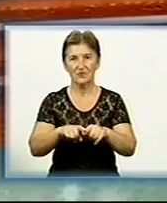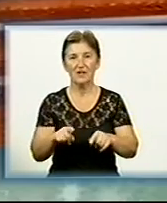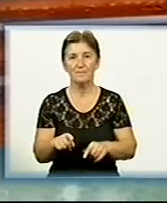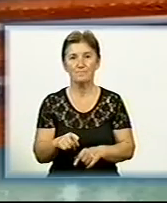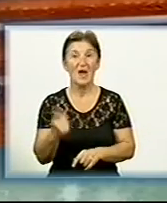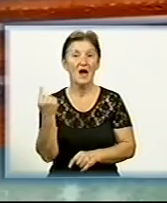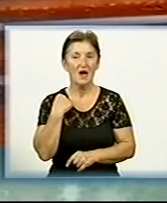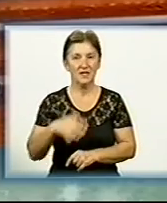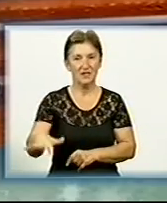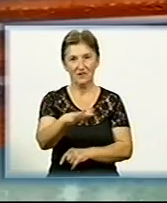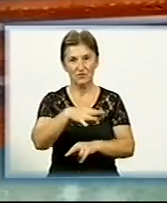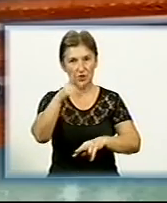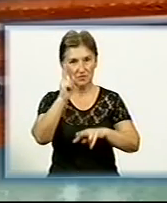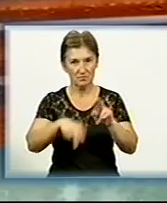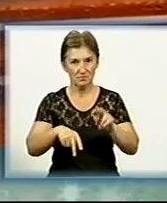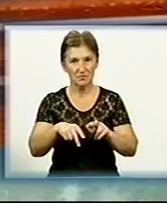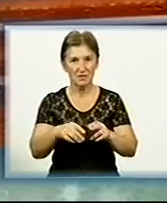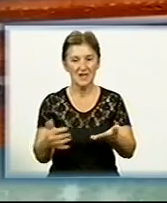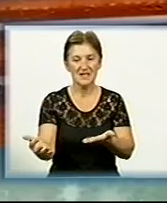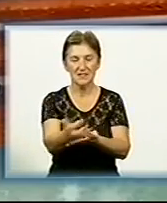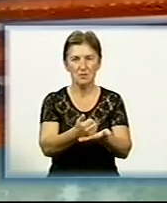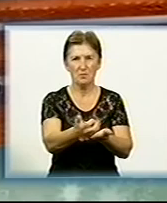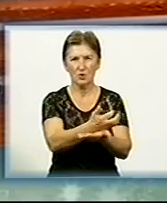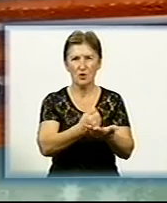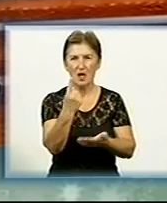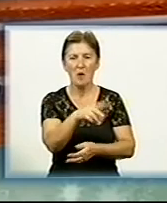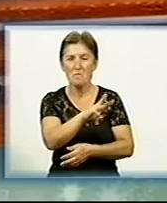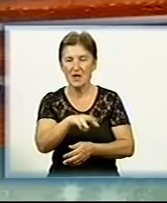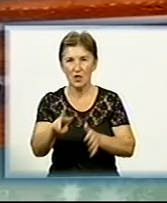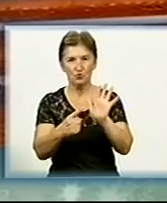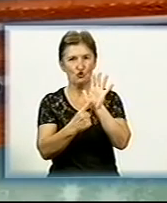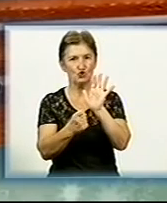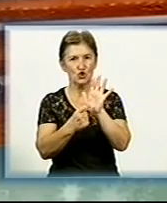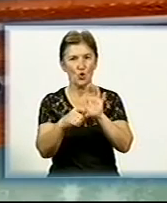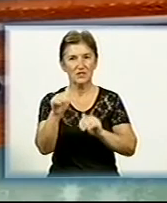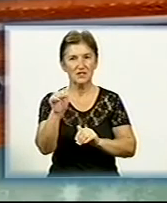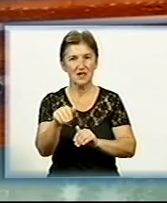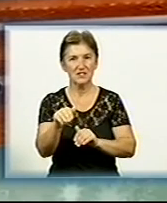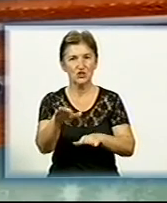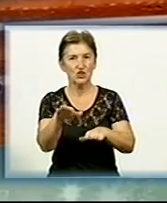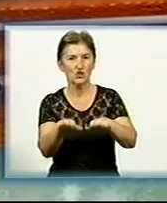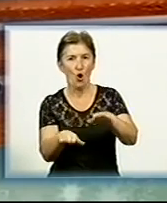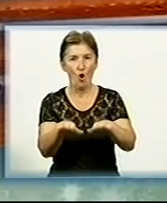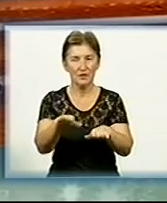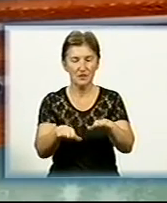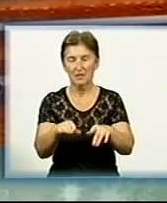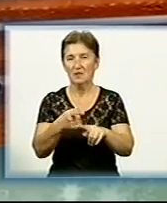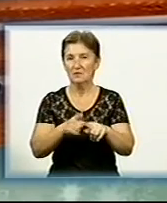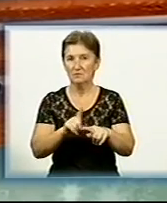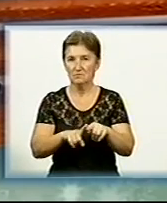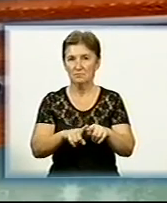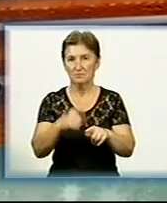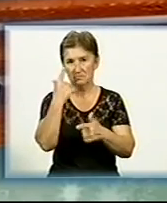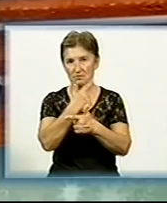Кіровоградщина завершила збір ранніх зернових. Аграрії зібрали 1 600 000 тонн зерна. Мільйон з них – озимої пшениці. Про